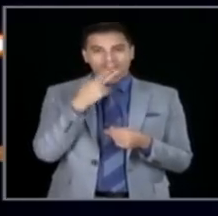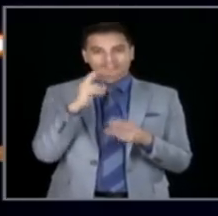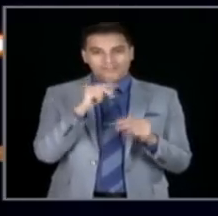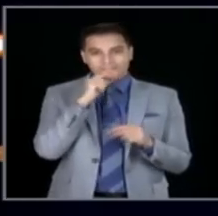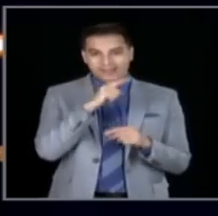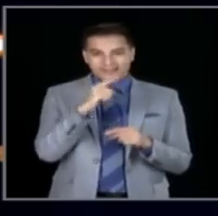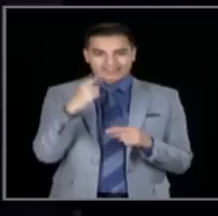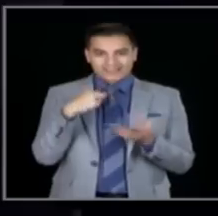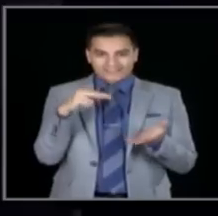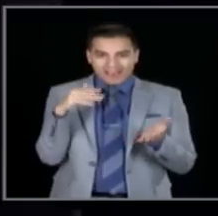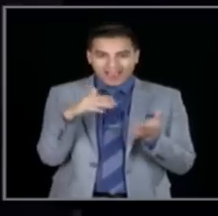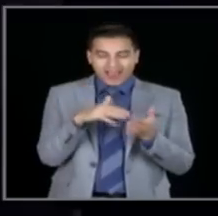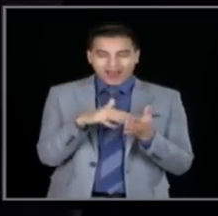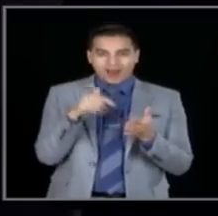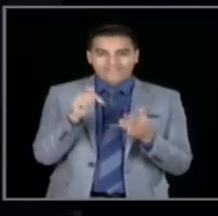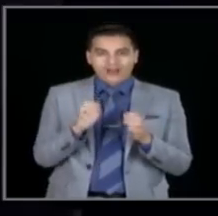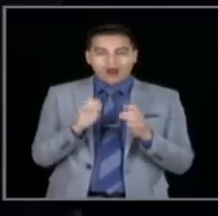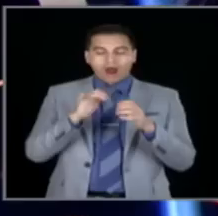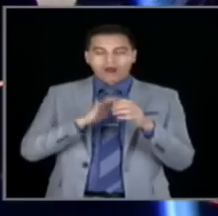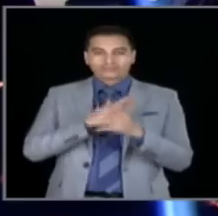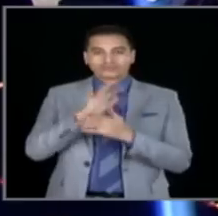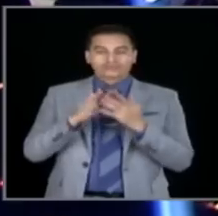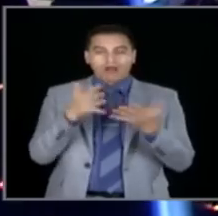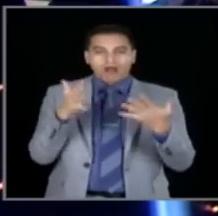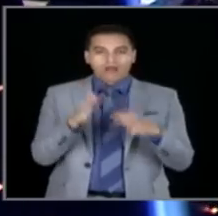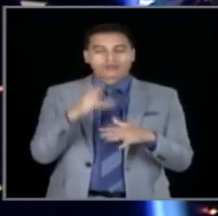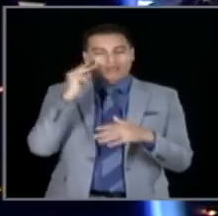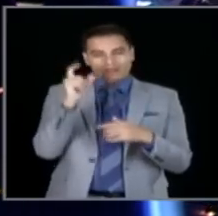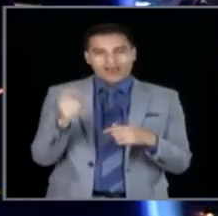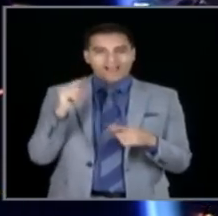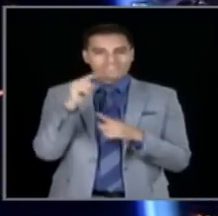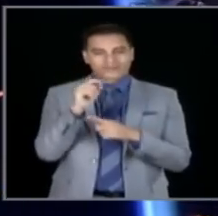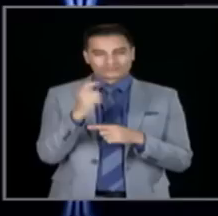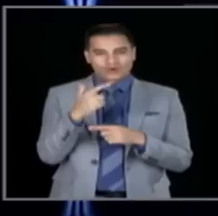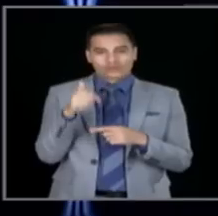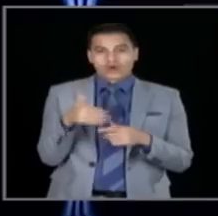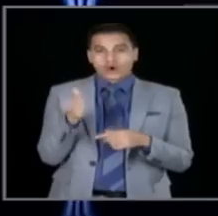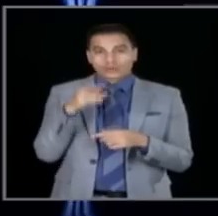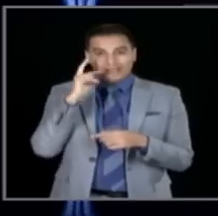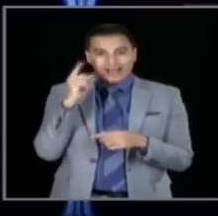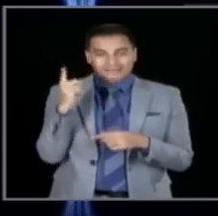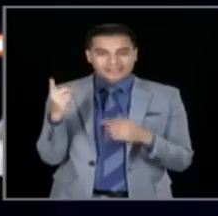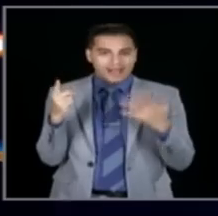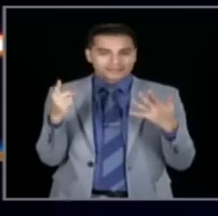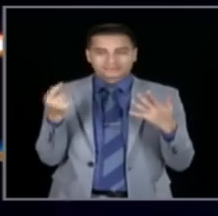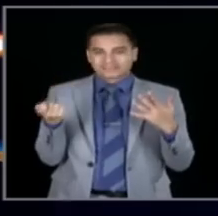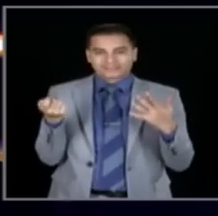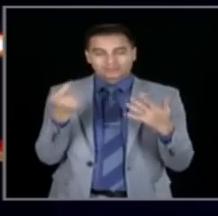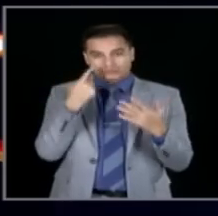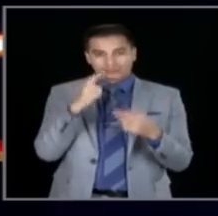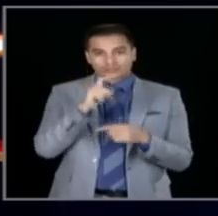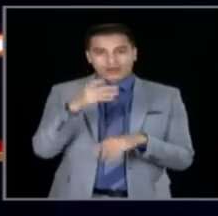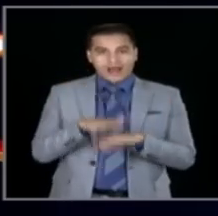هدير عملت كده بالظبط. فريق الزمالك 5، الحوت الأزرق لسه ما فيش نقط. وسؤال في التاريخ